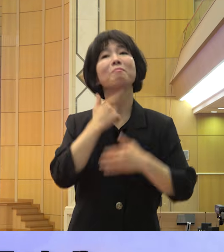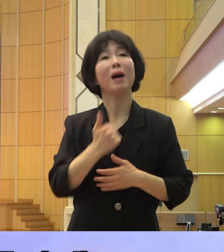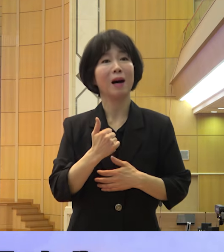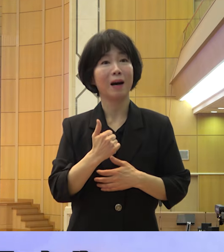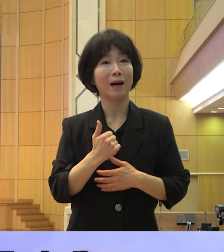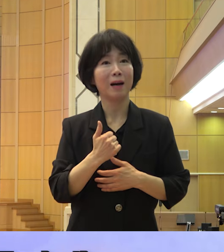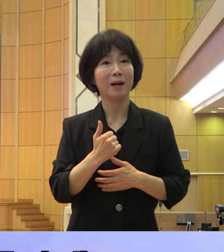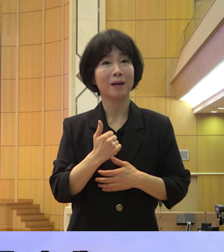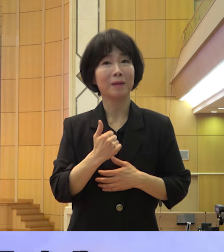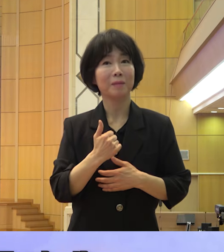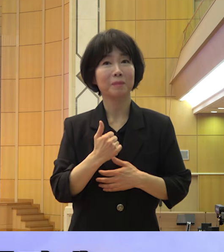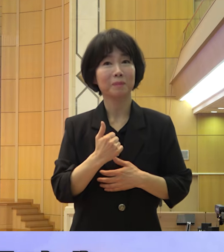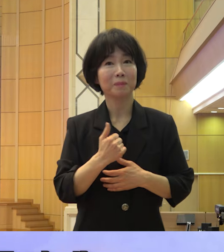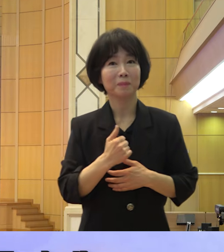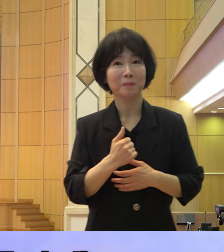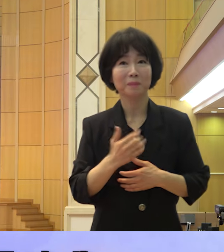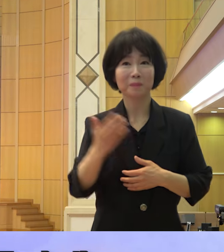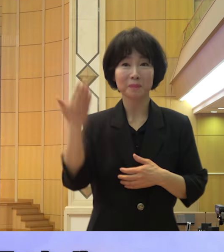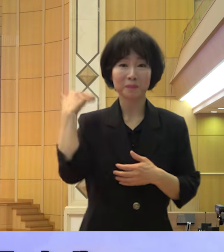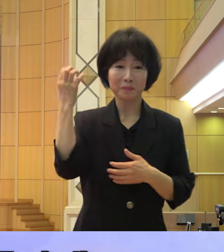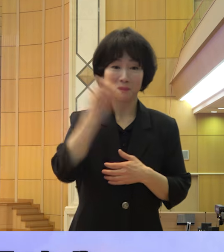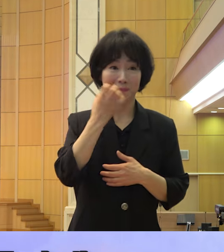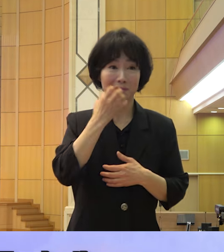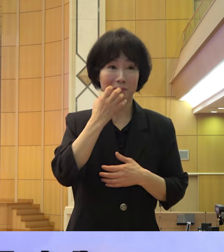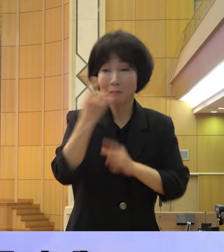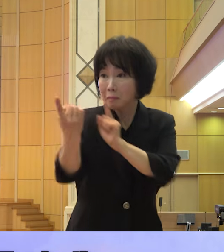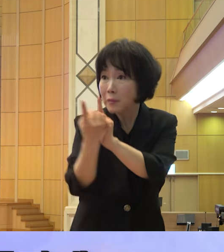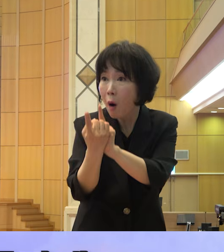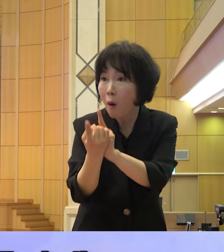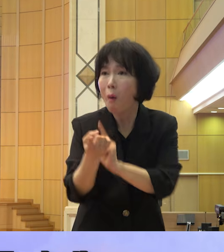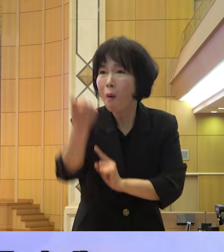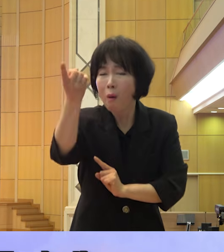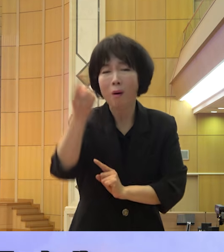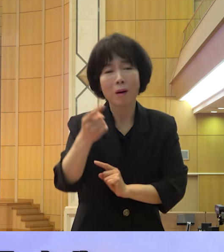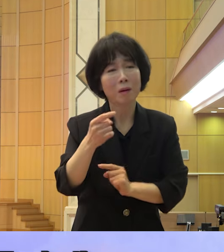제가 목회하면서 어떤 분과 상담하다 보니까 나보다 고생 더한 사람이 있더라고요.